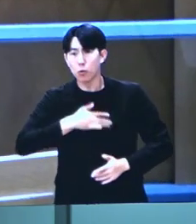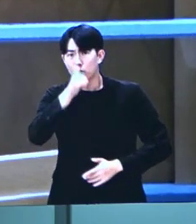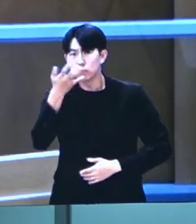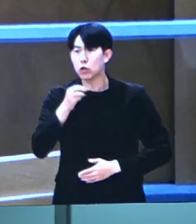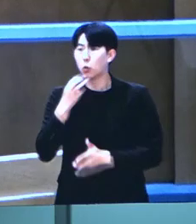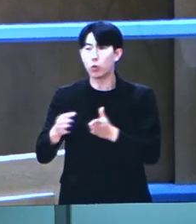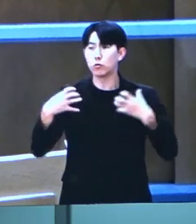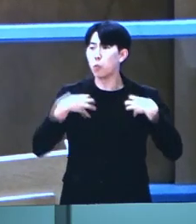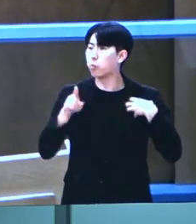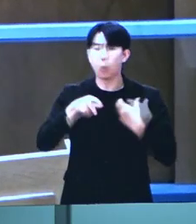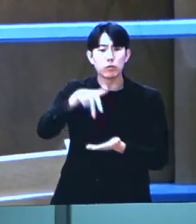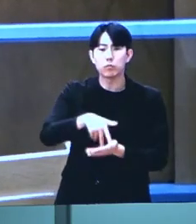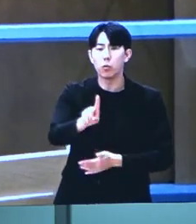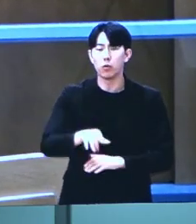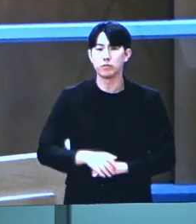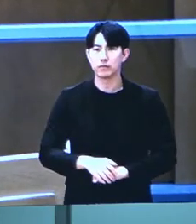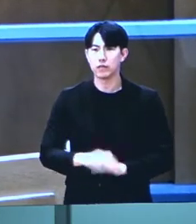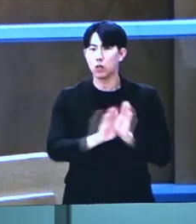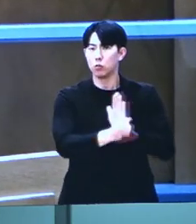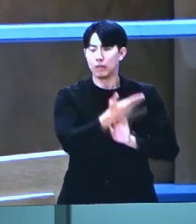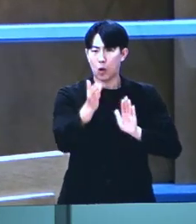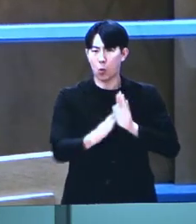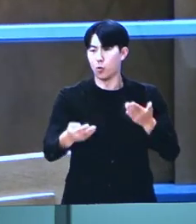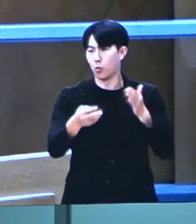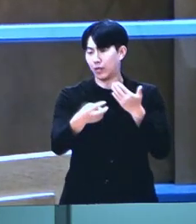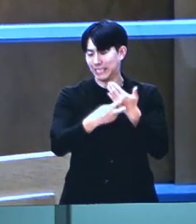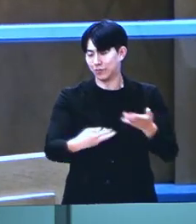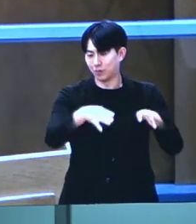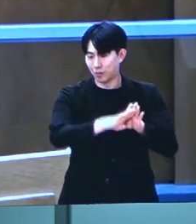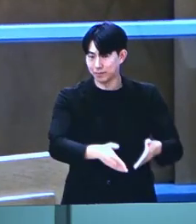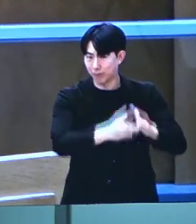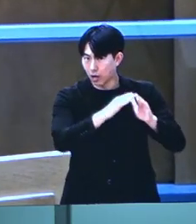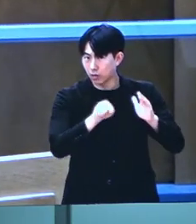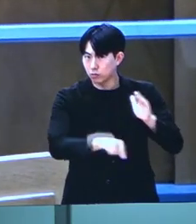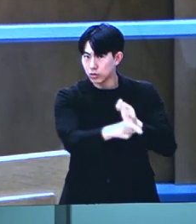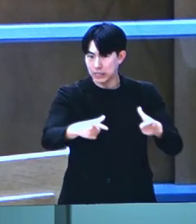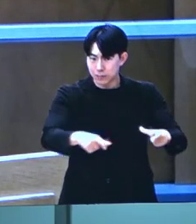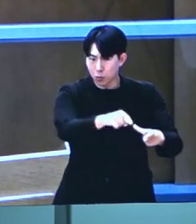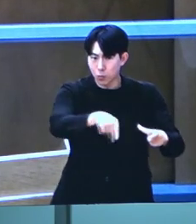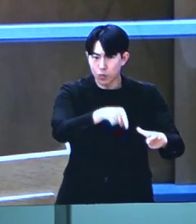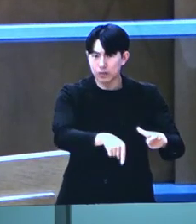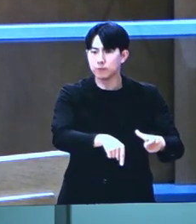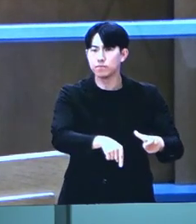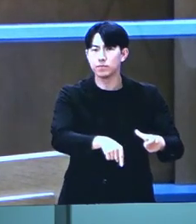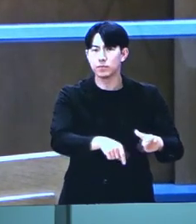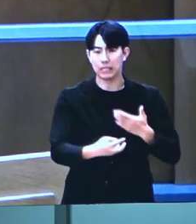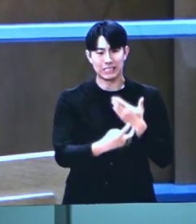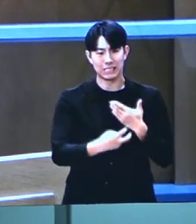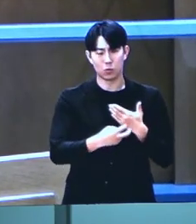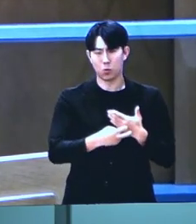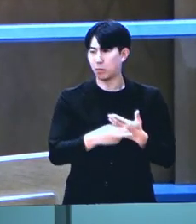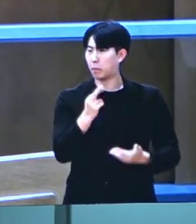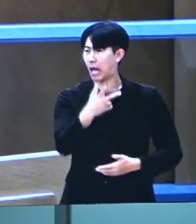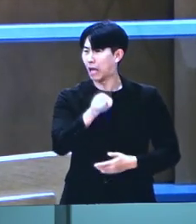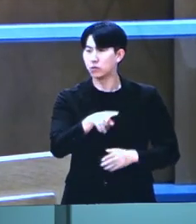무엇입니까? 경기 동북구 공공의료 설립은 해당 지역의 심각한 의료 공백을 해소하고 지역